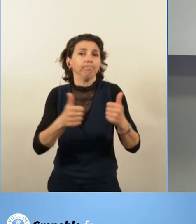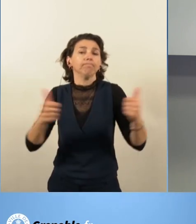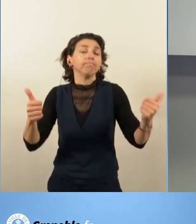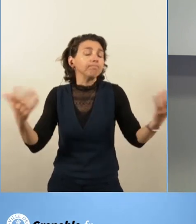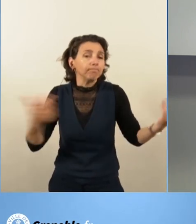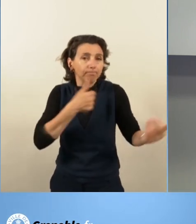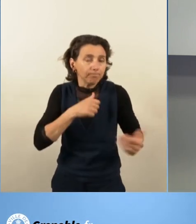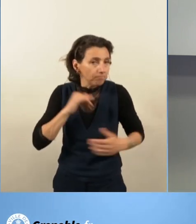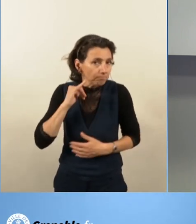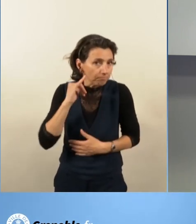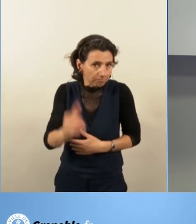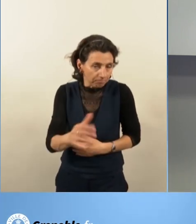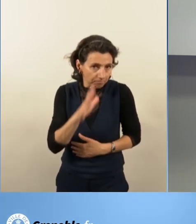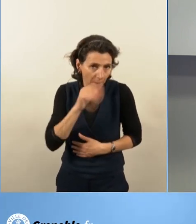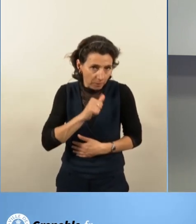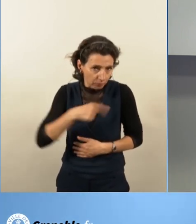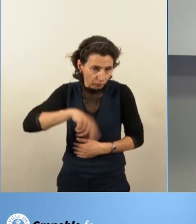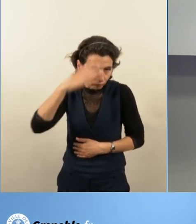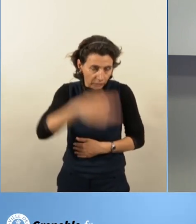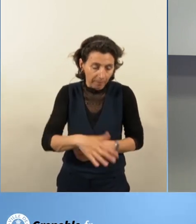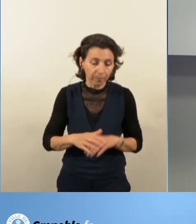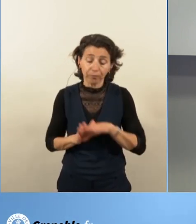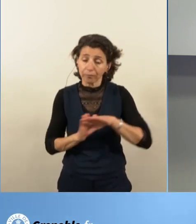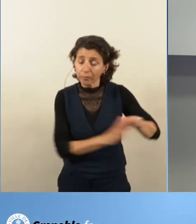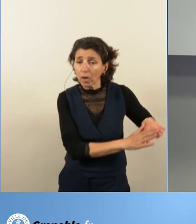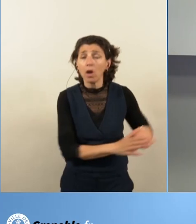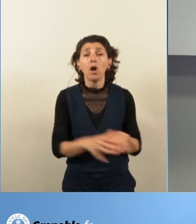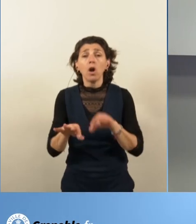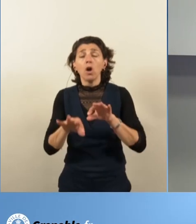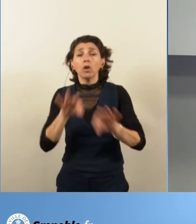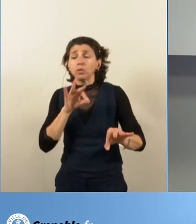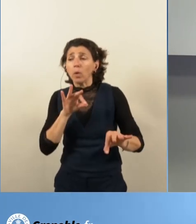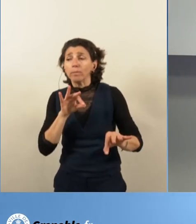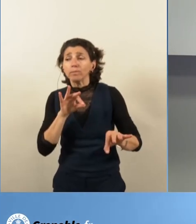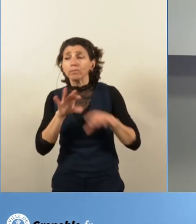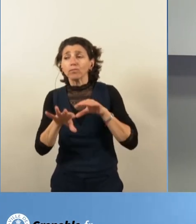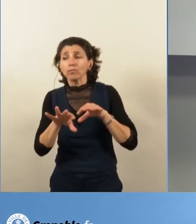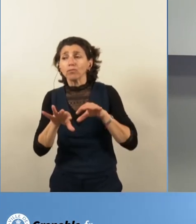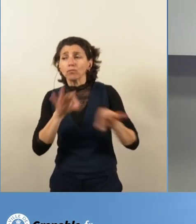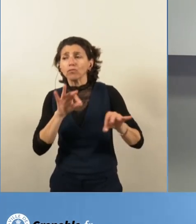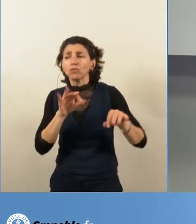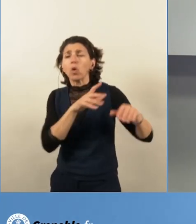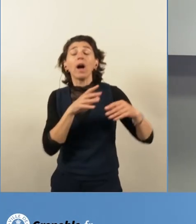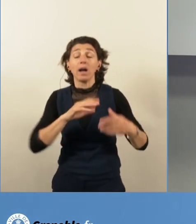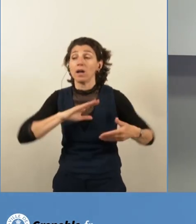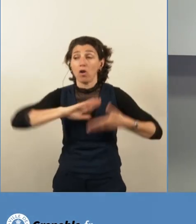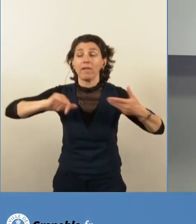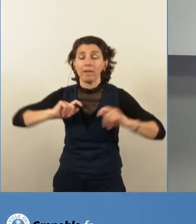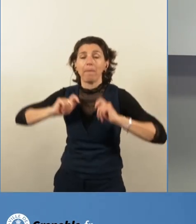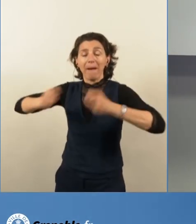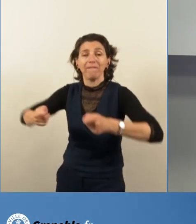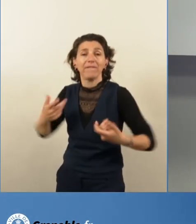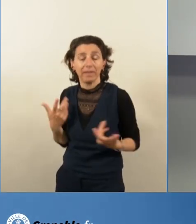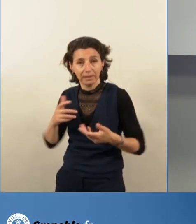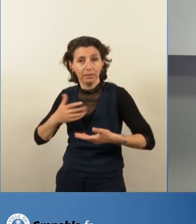centralité il faut élargir le spectre je rappelle que quand nous avons transféré l'eau c'est 8 millions d'euros